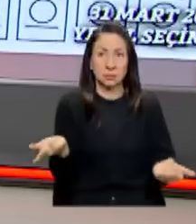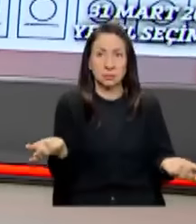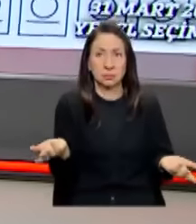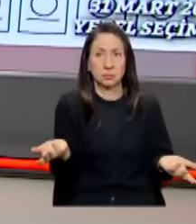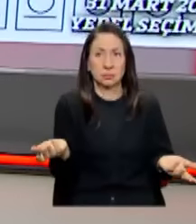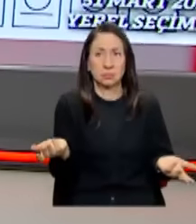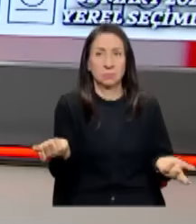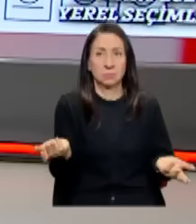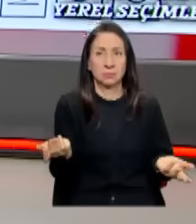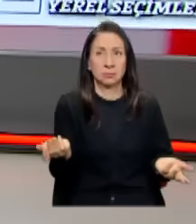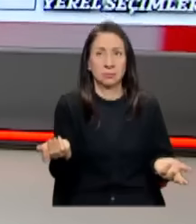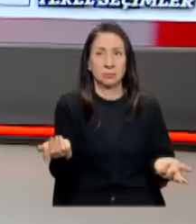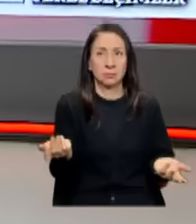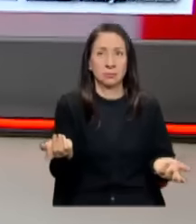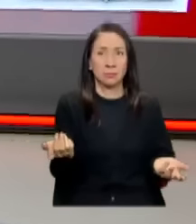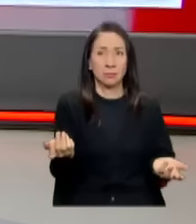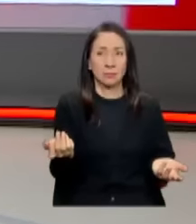Şimdi